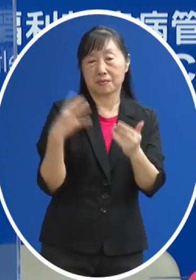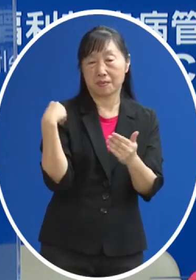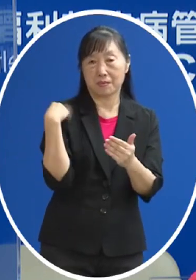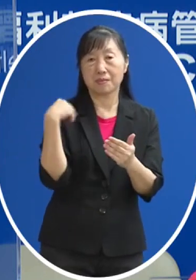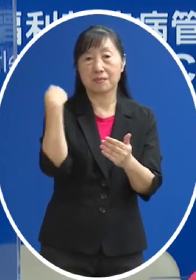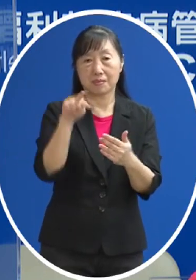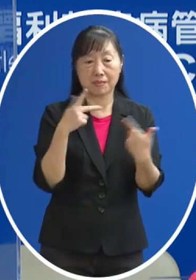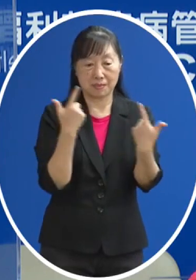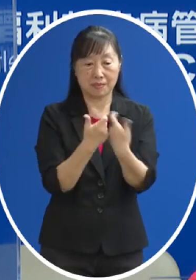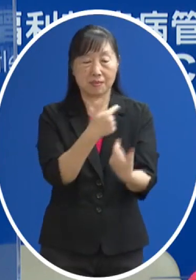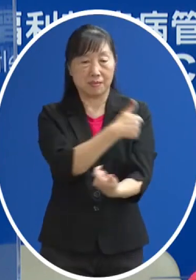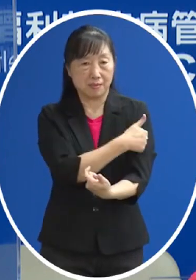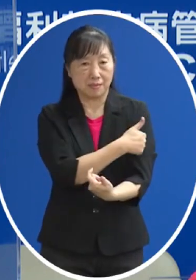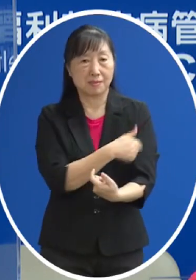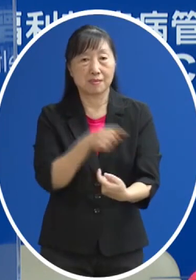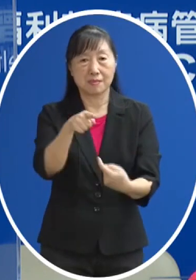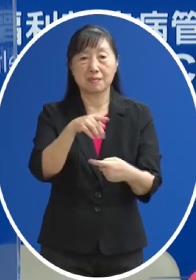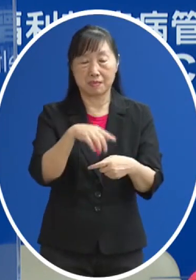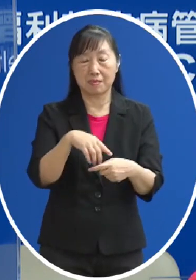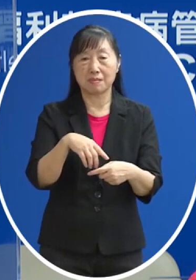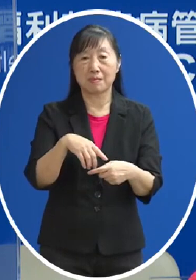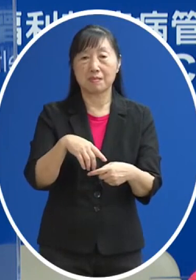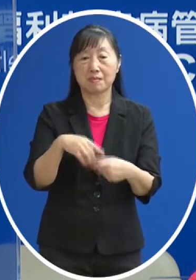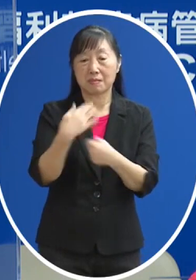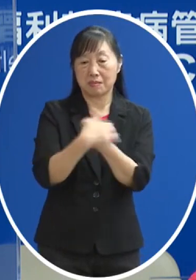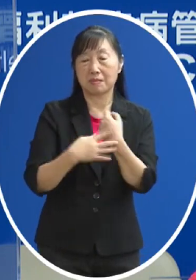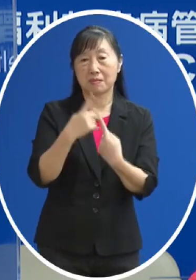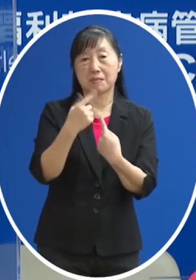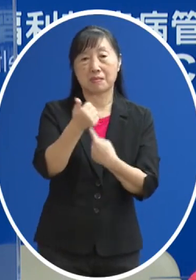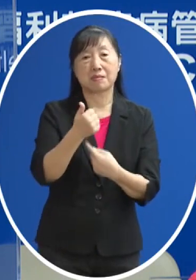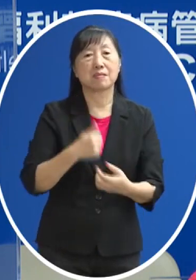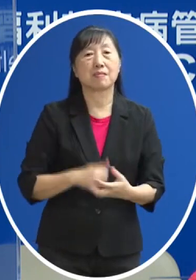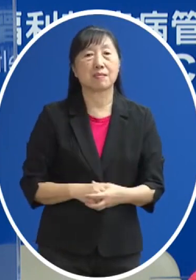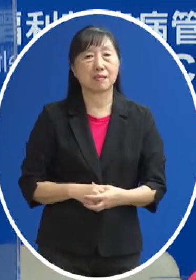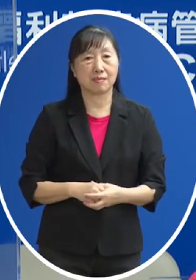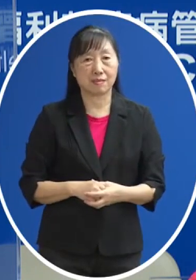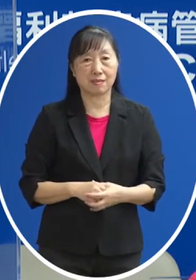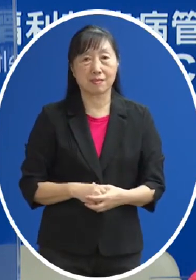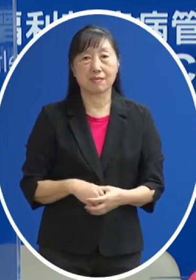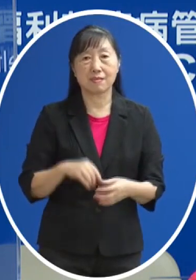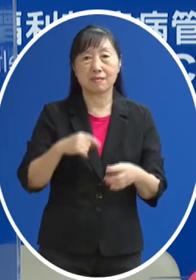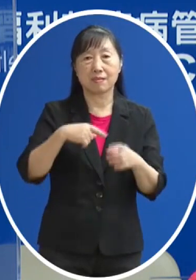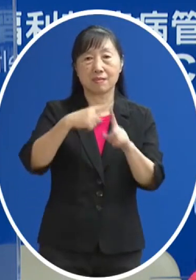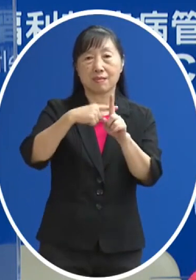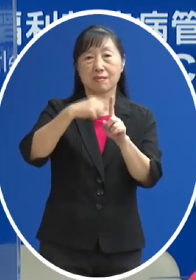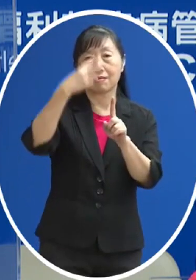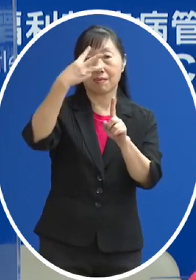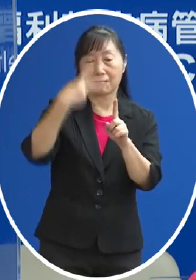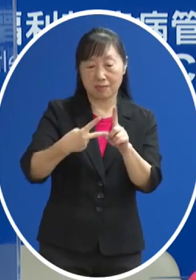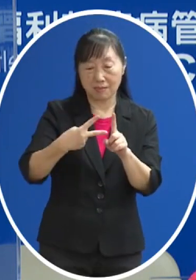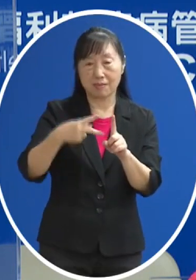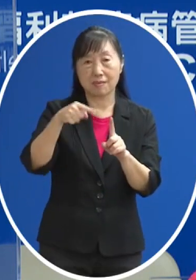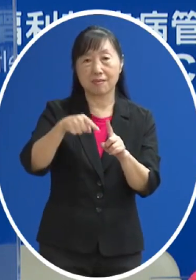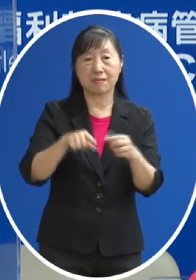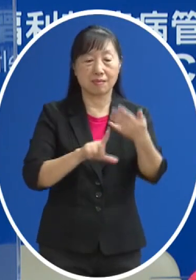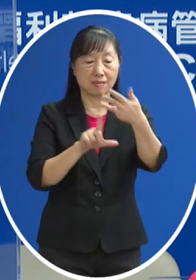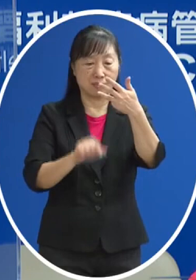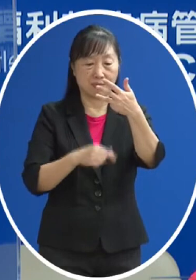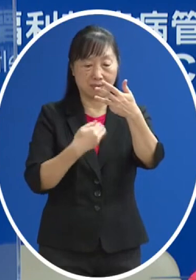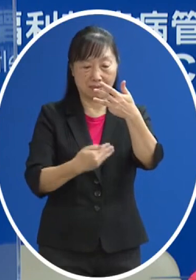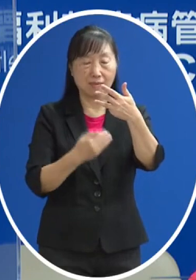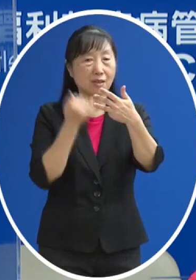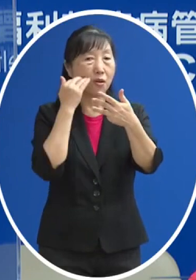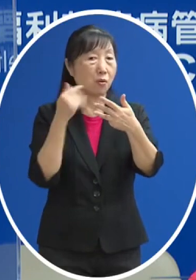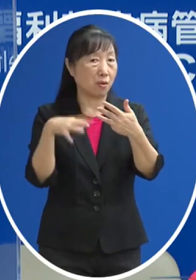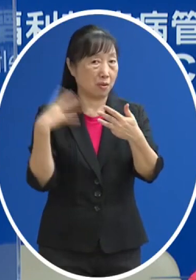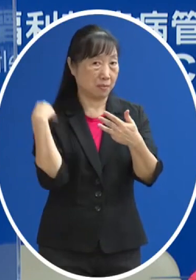合这疫苗都会有好的效果。好，所以就是说在二级的这样的一个下八月九号维持二级的